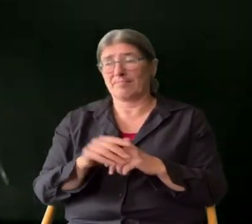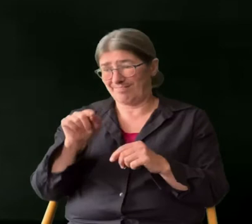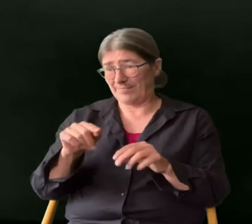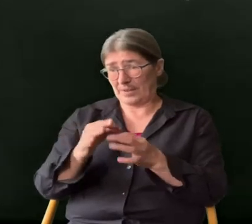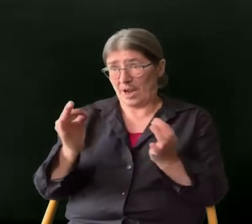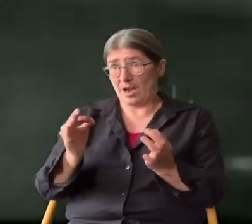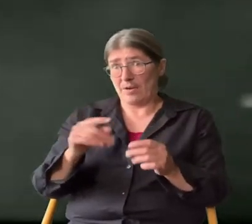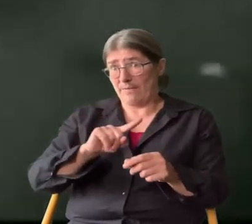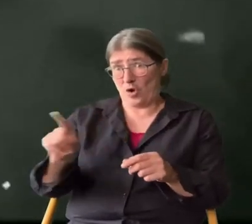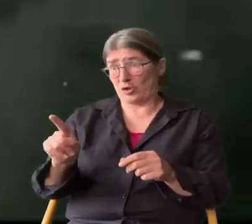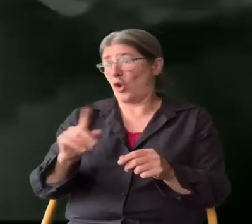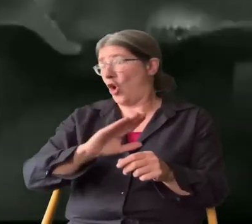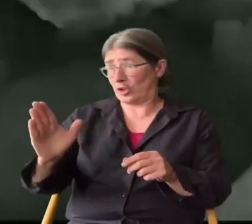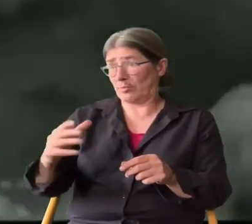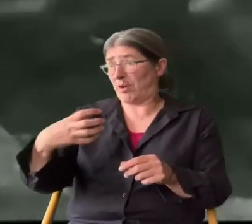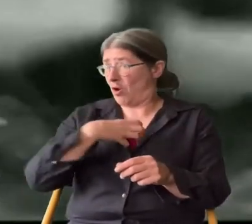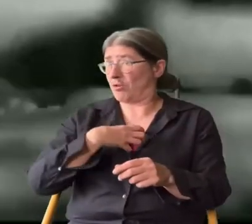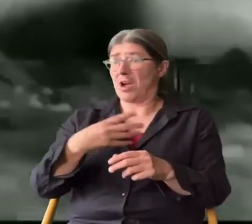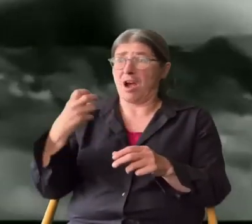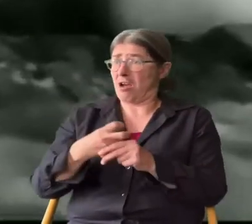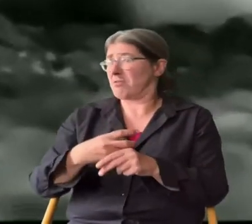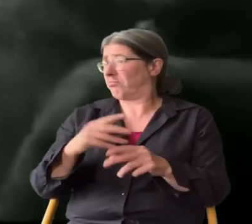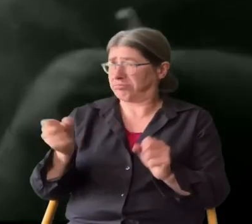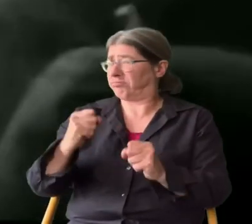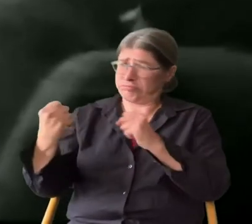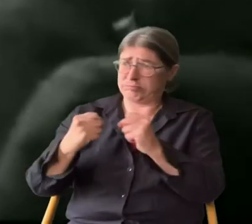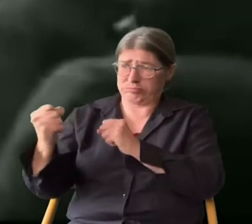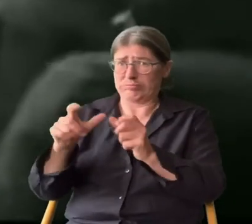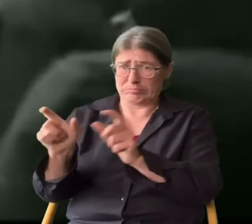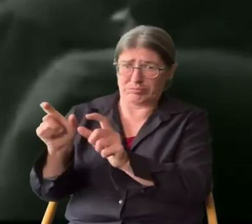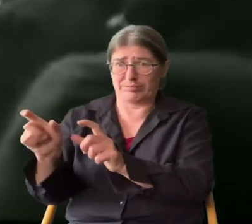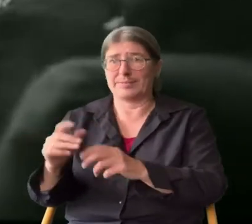Diese Tage und Wochen im Osten verlangen harte Herzen und harte Fäuste.